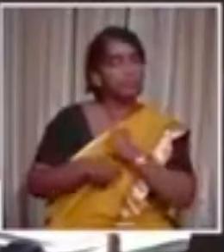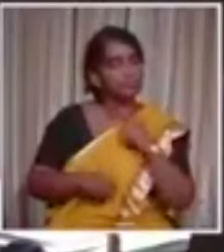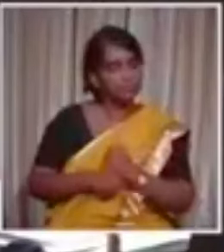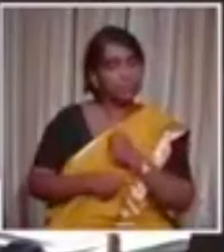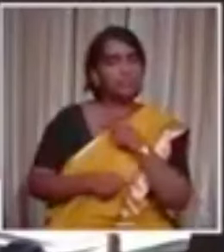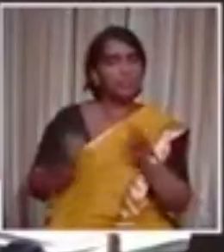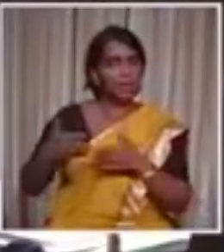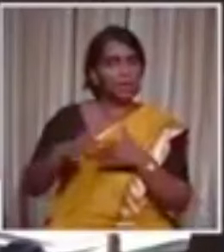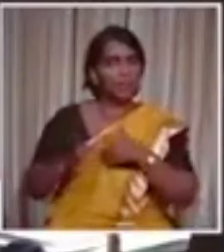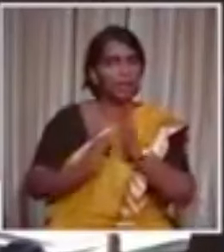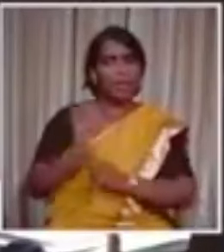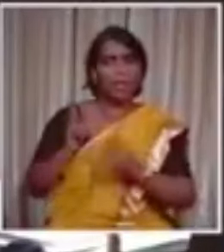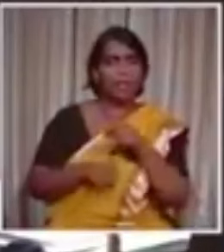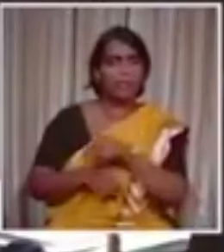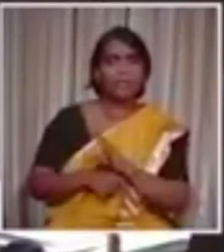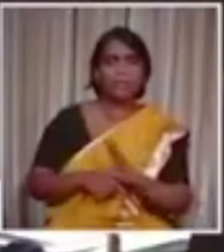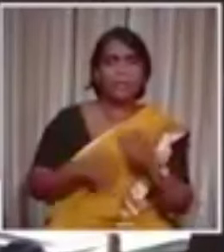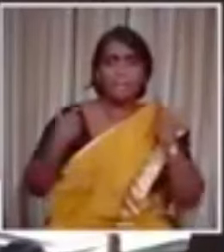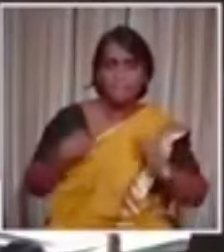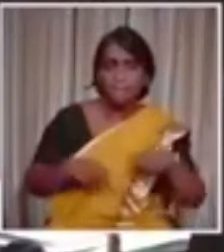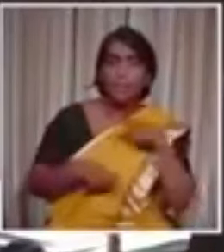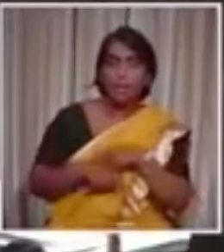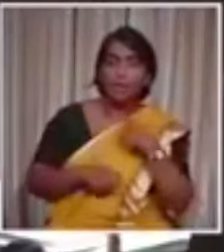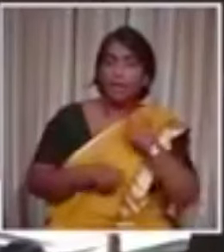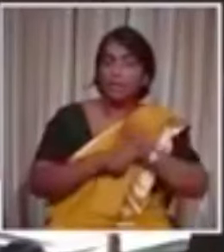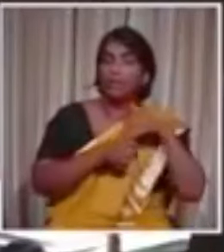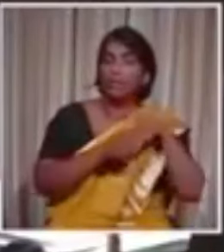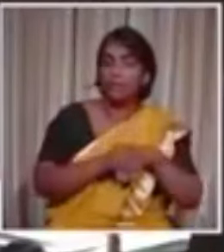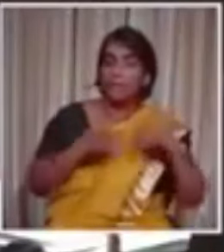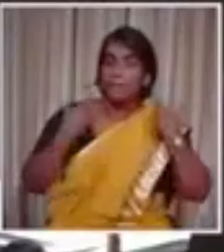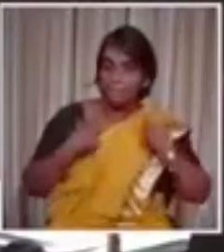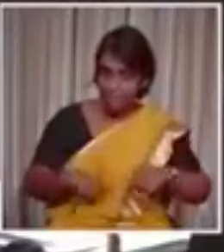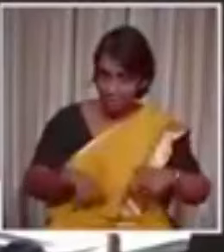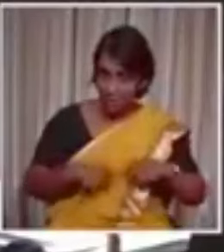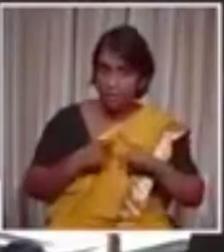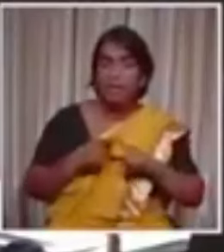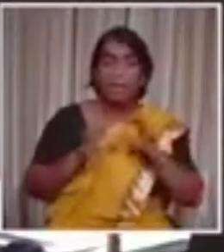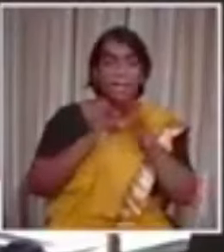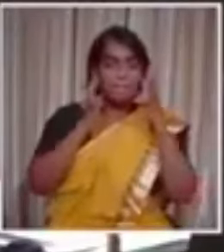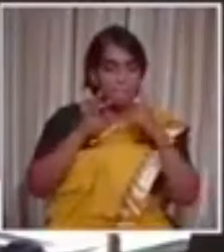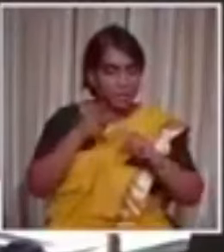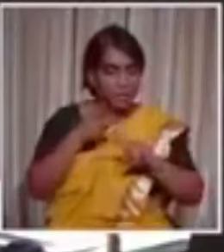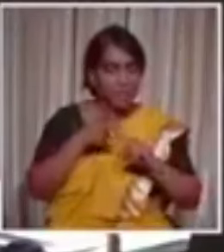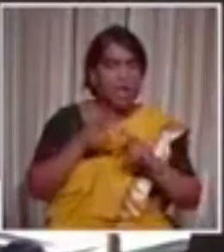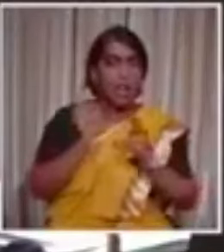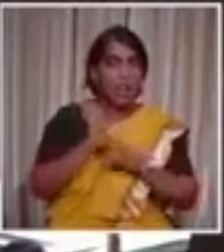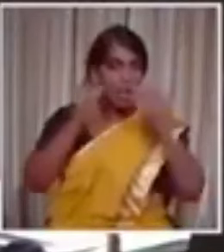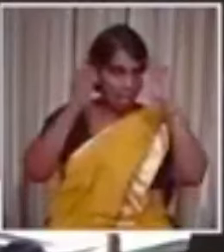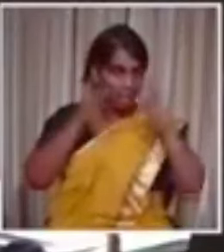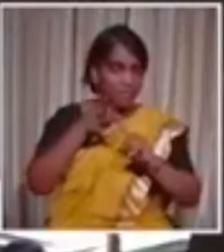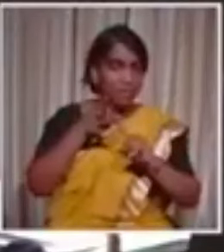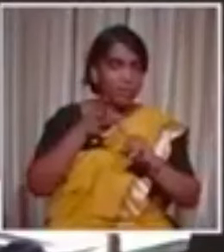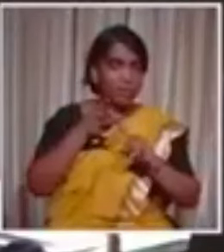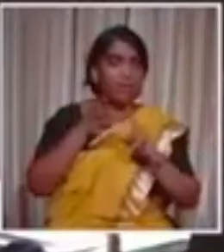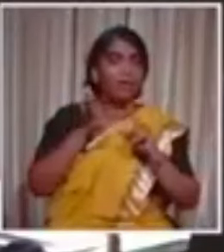මේ කැබිනට් මණ්ඩලයේ මන්ත්‍රීවරු නෙවෙයි මහින්ද රාජපක්ෂ මහත්මගේ ආණ්ඩුව වෙනු. මහින්ද රාජපක්ෂ මහත්මයා, බෙසිල් රාජපක්ෂ මහත්මයා, නාමර රාජපක්ෂ